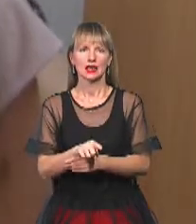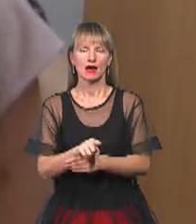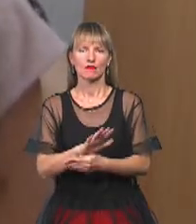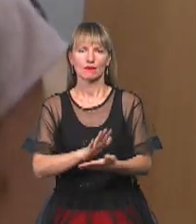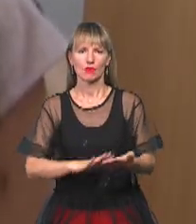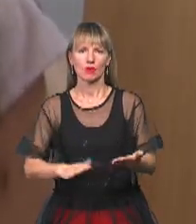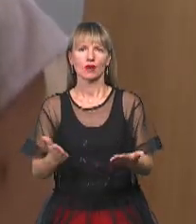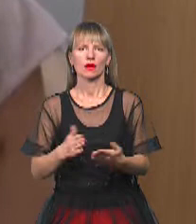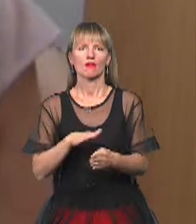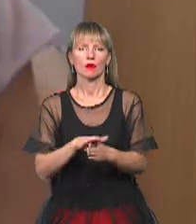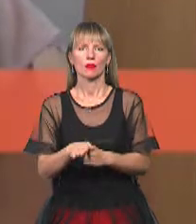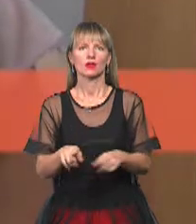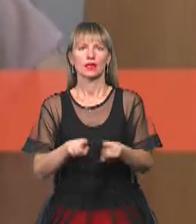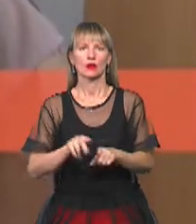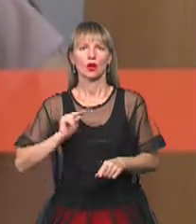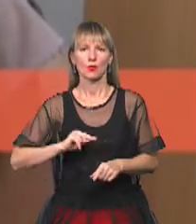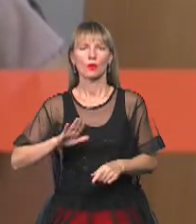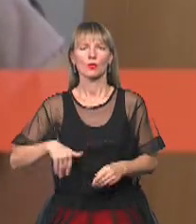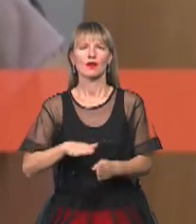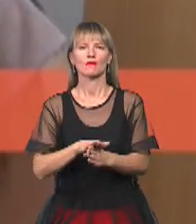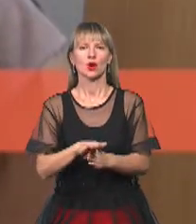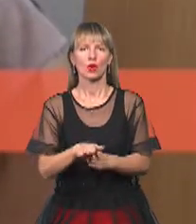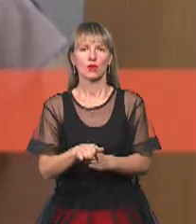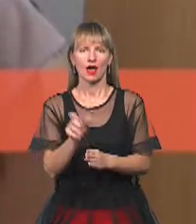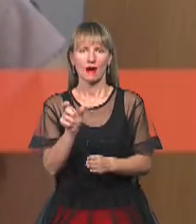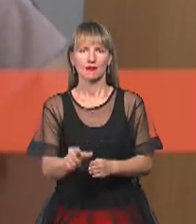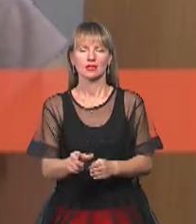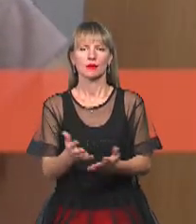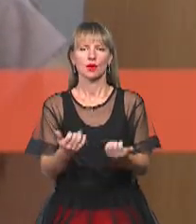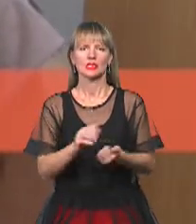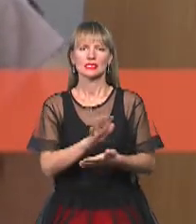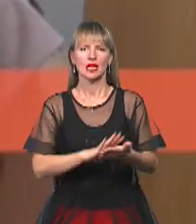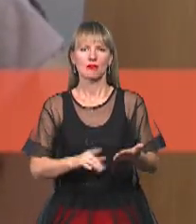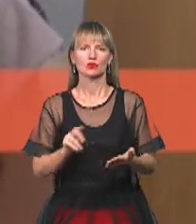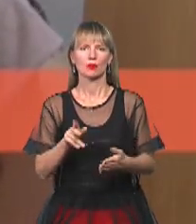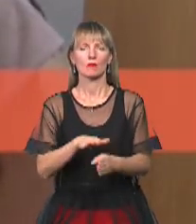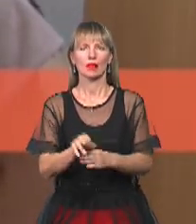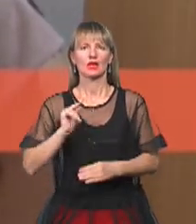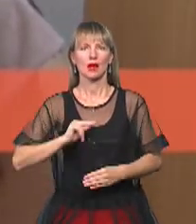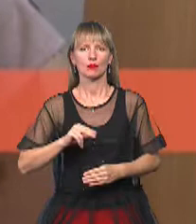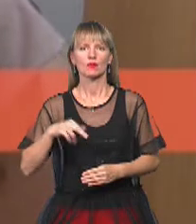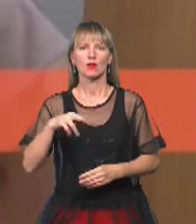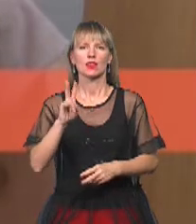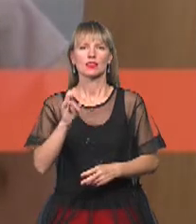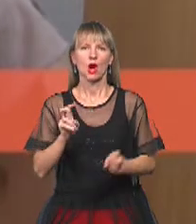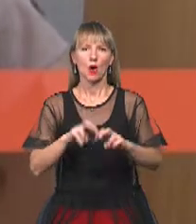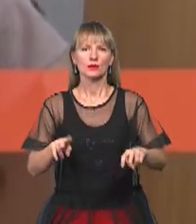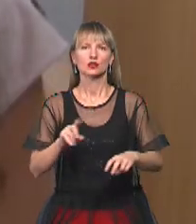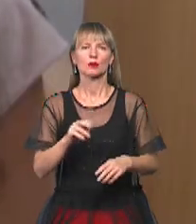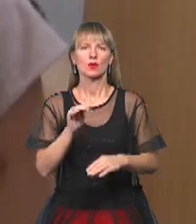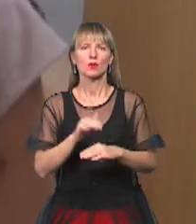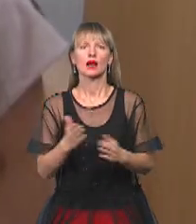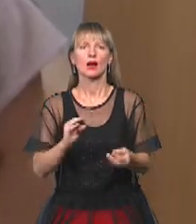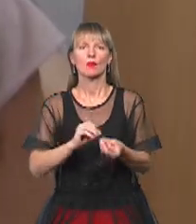займається певним видом робіт. Вже потім виконавець приймає заявку до роботи, виходить на обстеження, ліквідовує проблему, з котрою звернувся